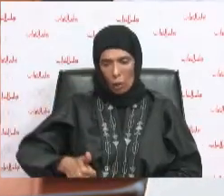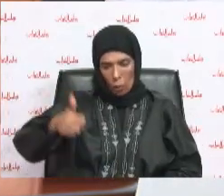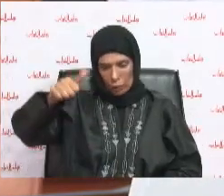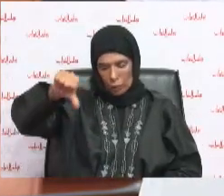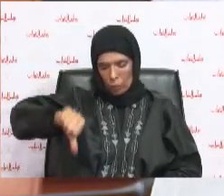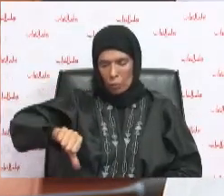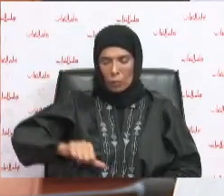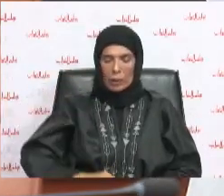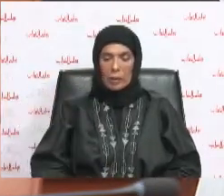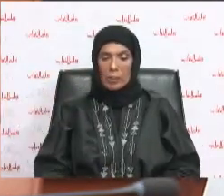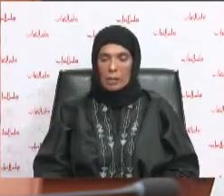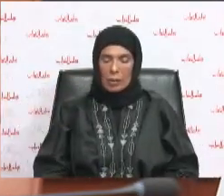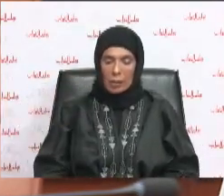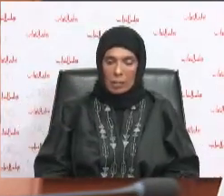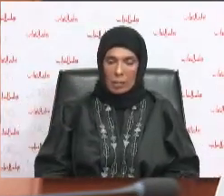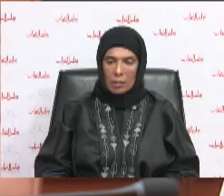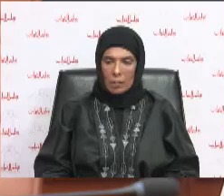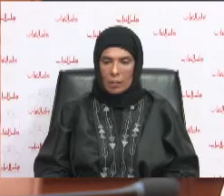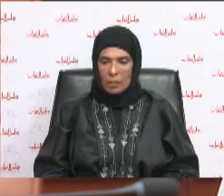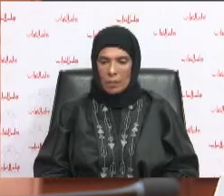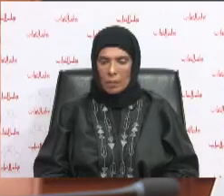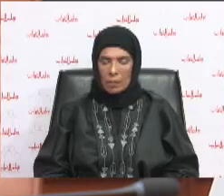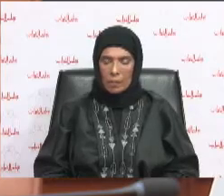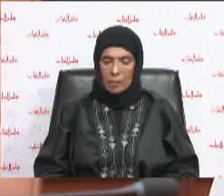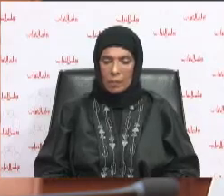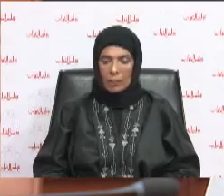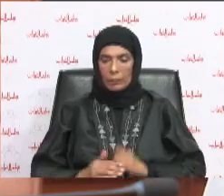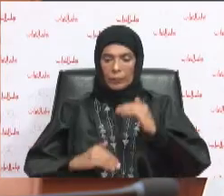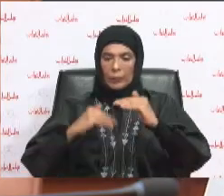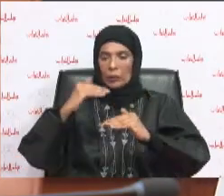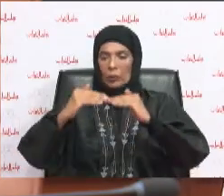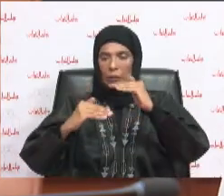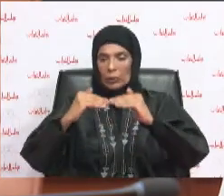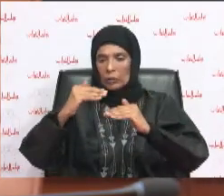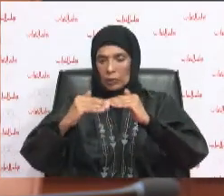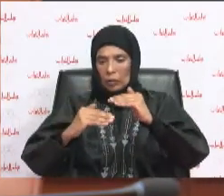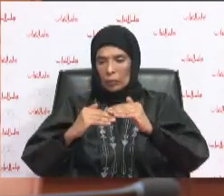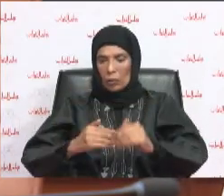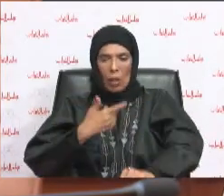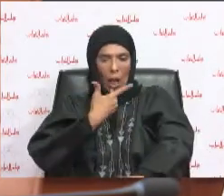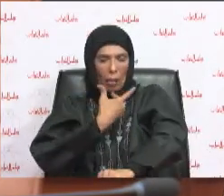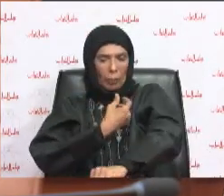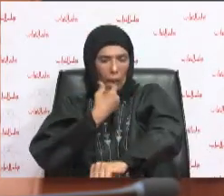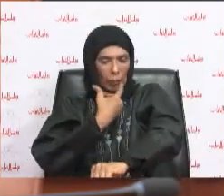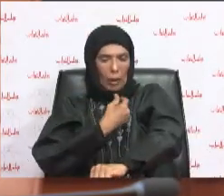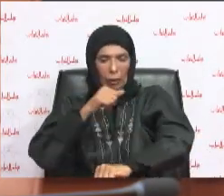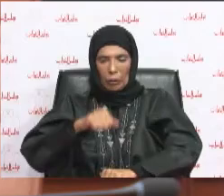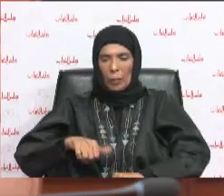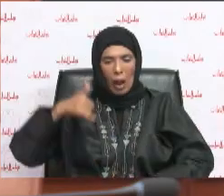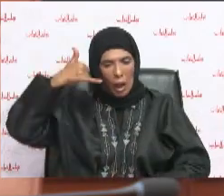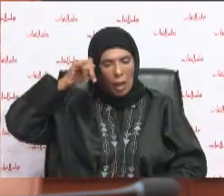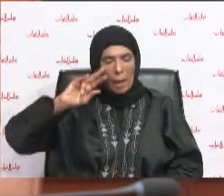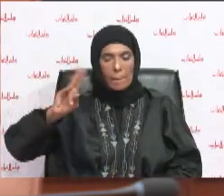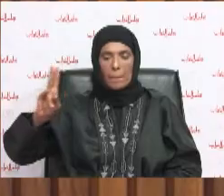ولا غير صالحة. فهذه نقطة، تطوير جودة تطعيم المواشي وإعادة العلاج البطني مثل ما قلنا،